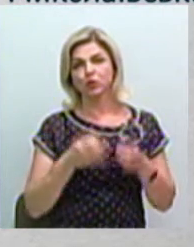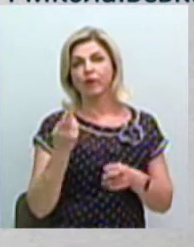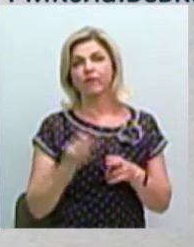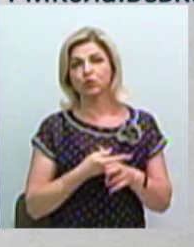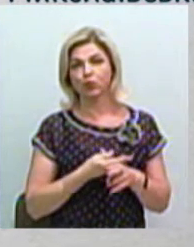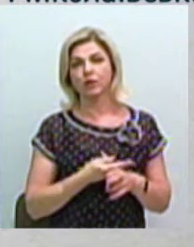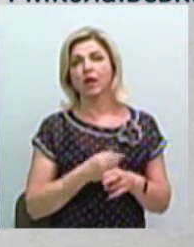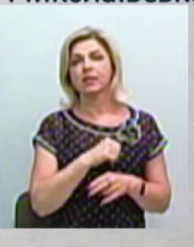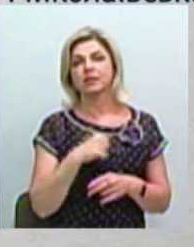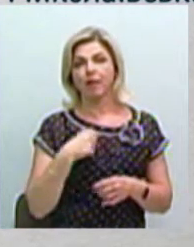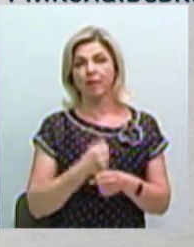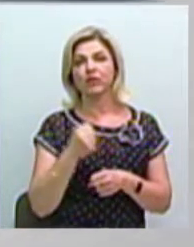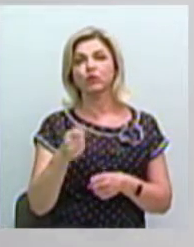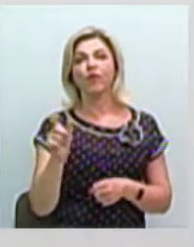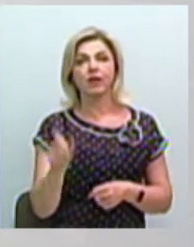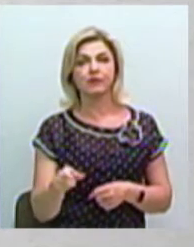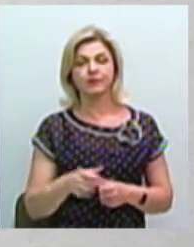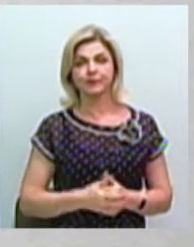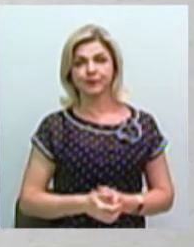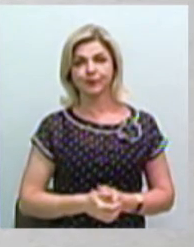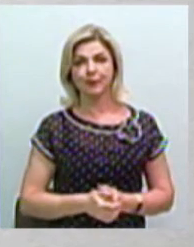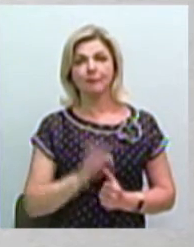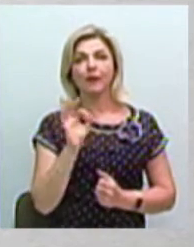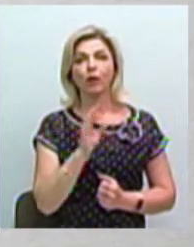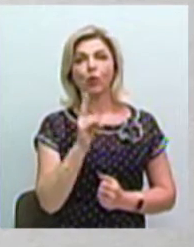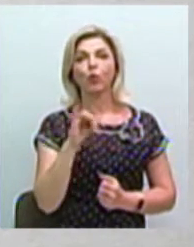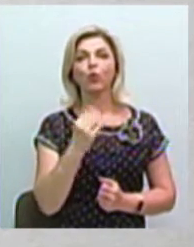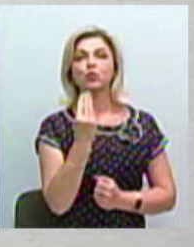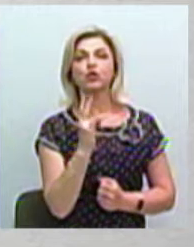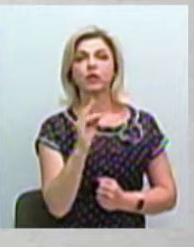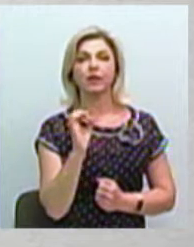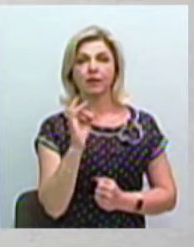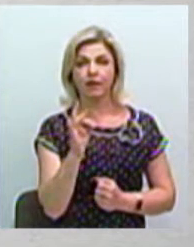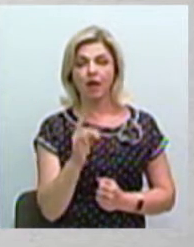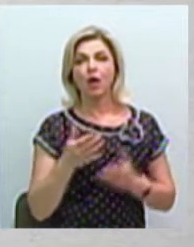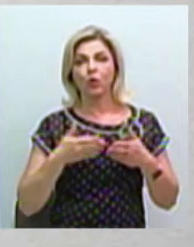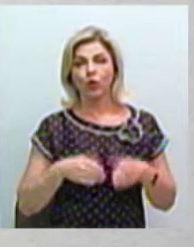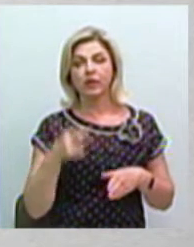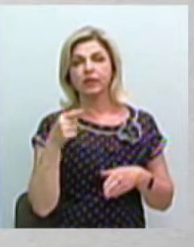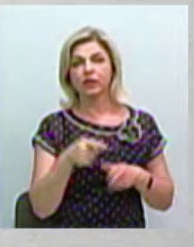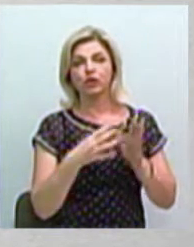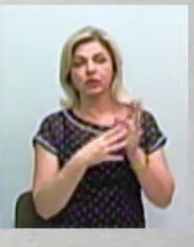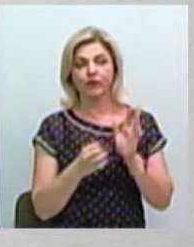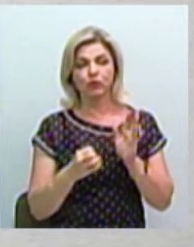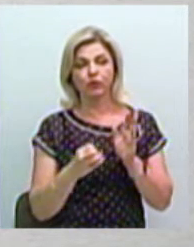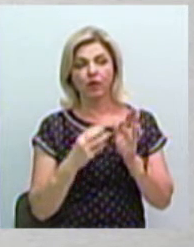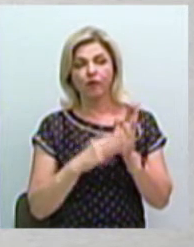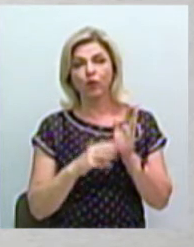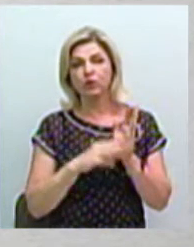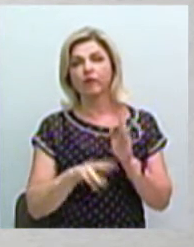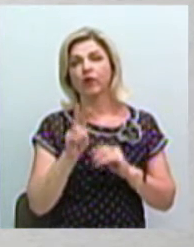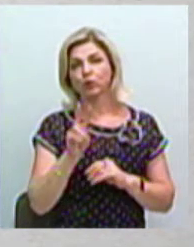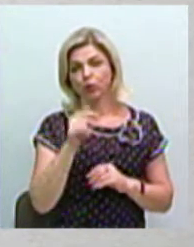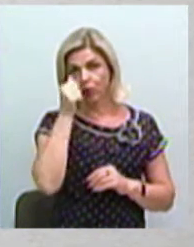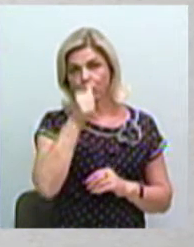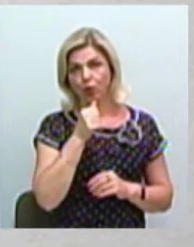відсутня. Самовисуванець. Олександр Кушнір. Народився 28 жовтня